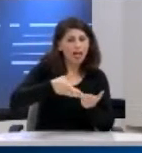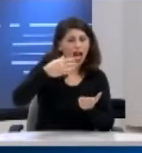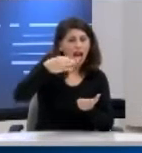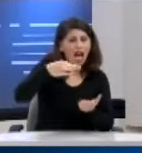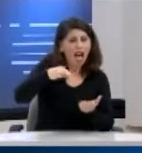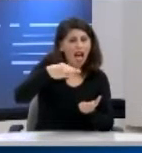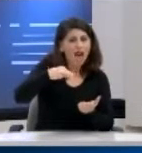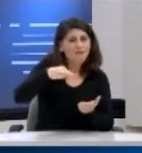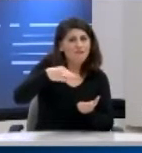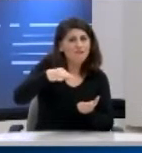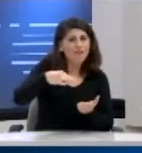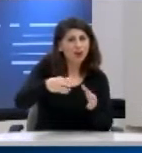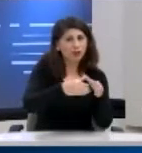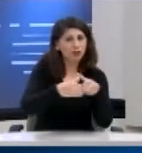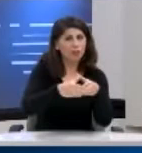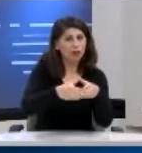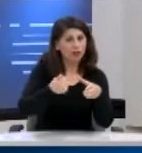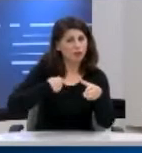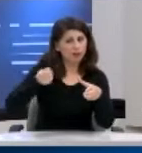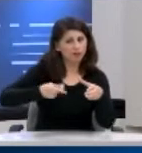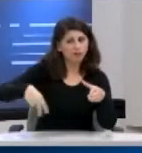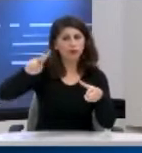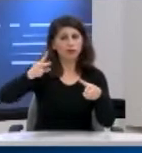Αυξήσαμε λοιπόν τον προϋπολογισμό